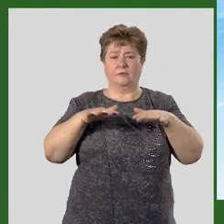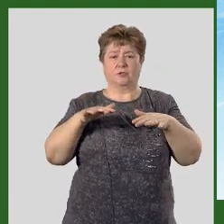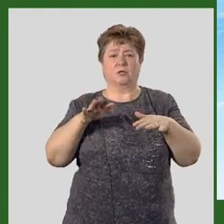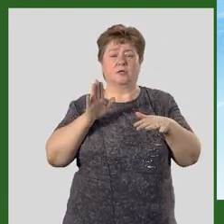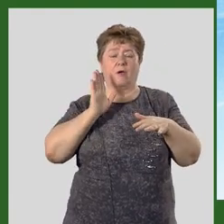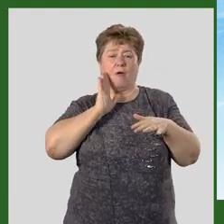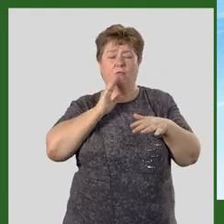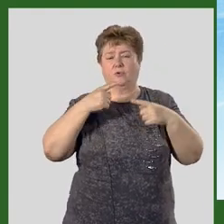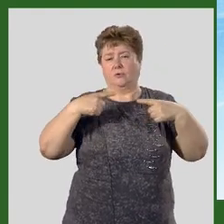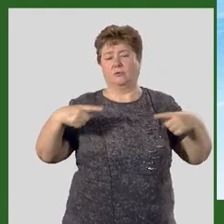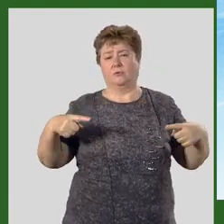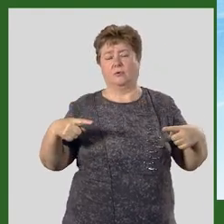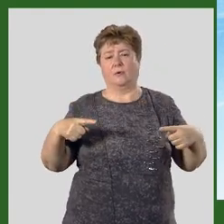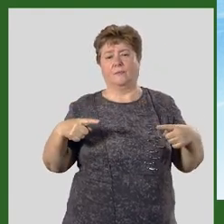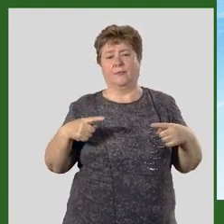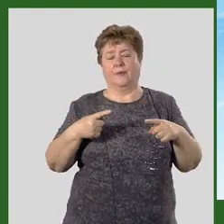и другое.